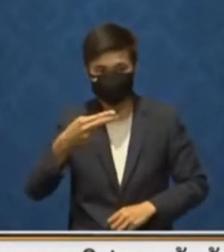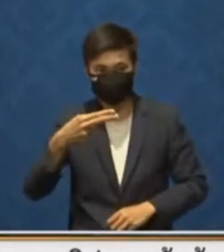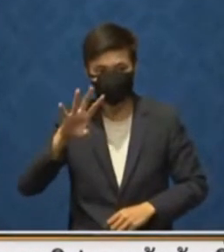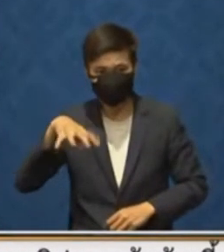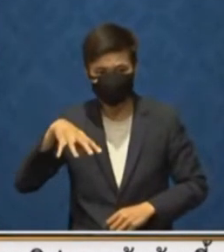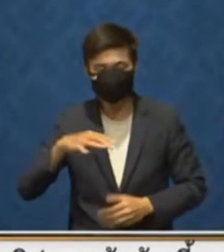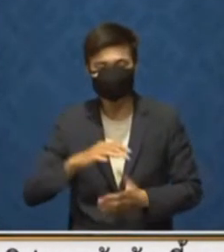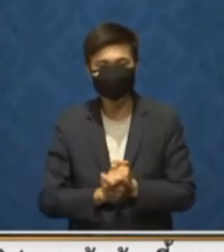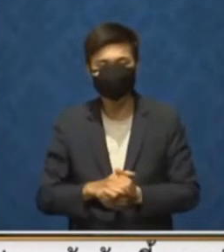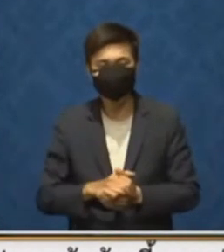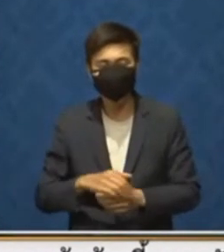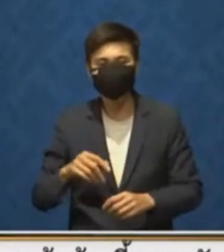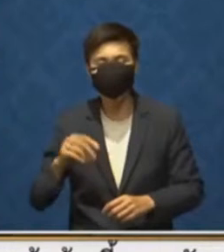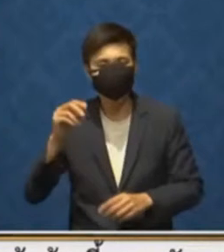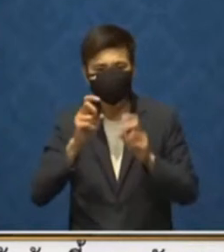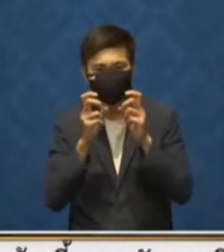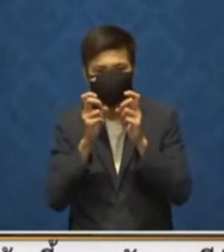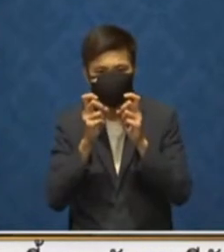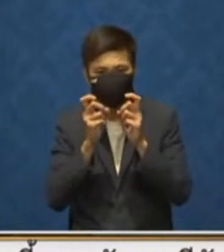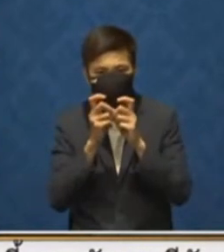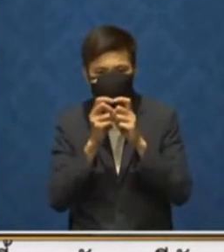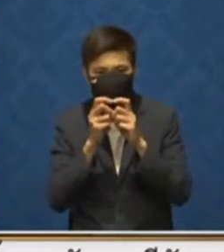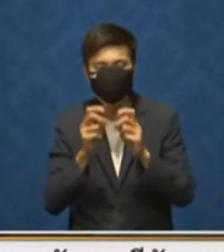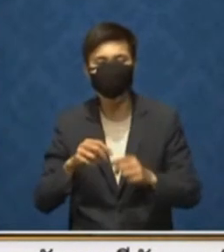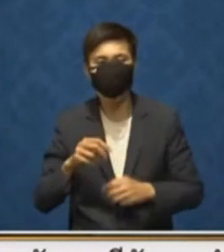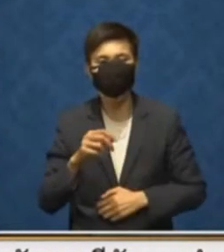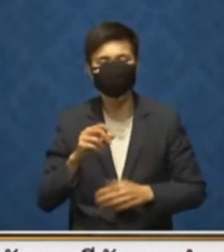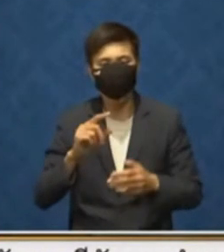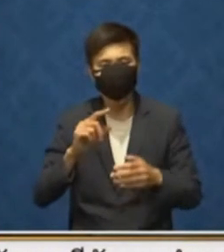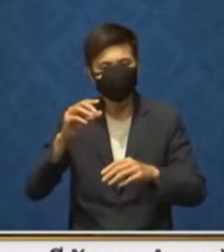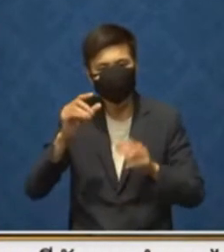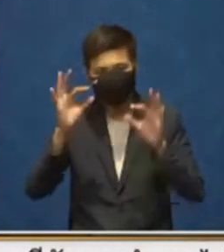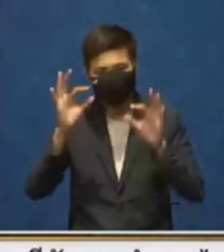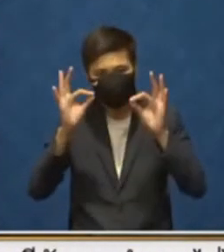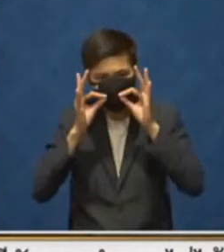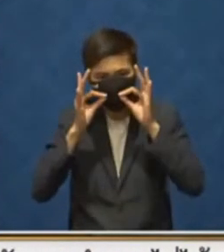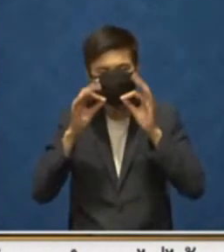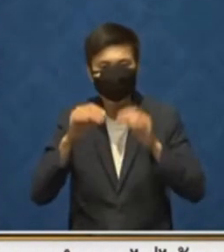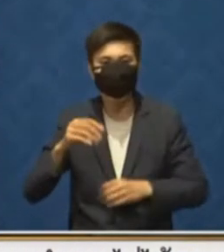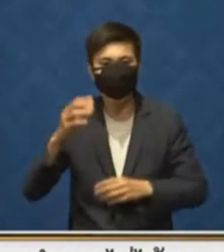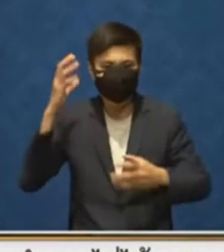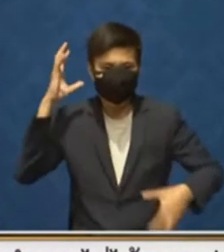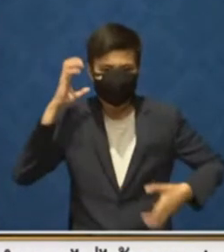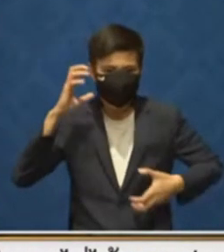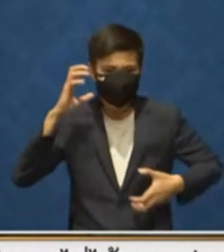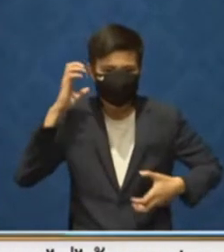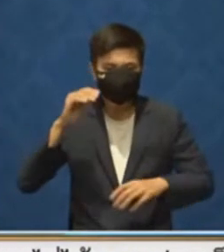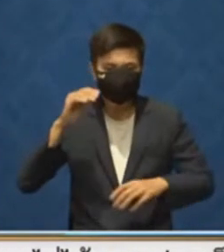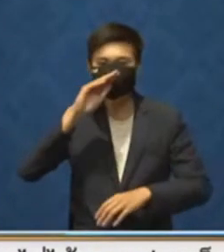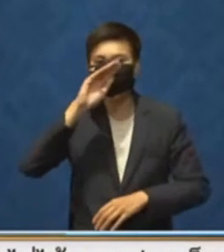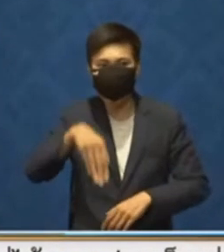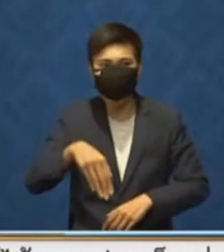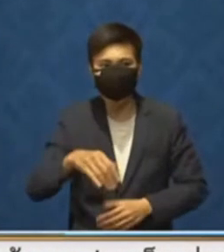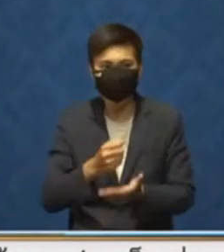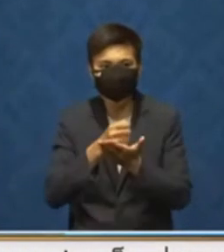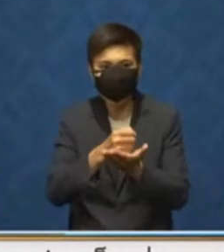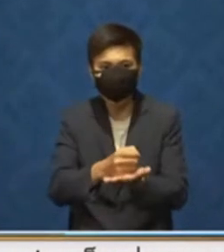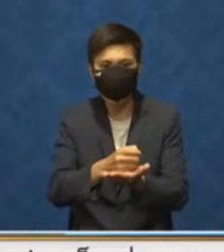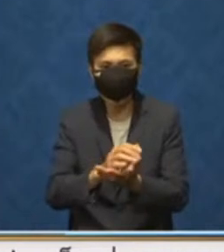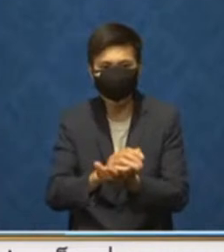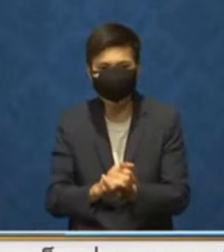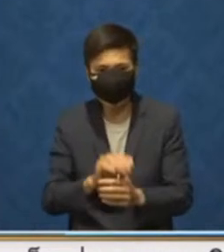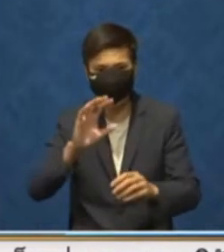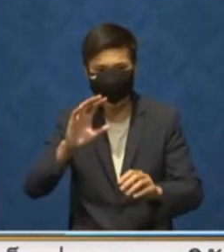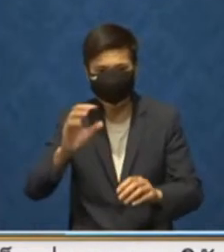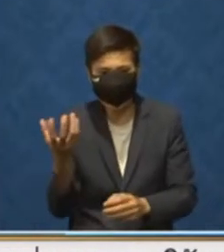แมวลิงช้างHotelมันมากนะเดี๋ยวเติมนะครับช่วยช่วยเปิดสไลด์ให้ดูด้วยนะครับ